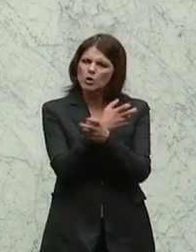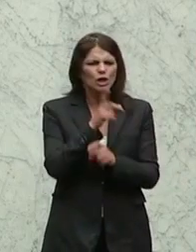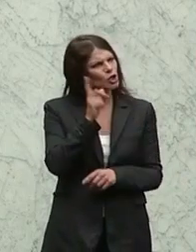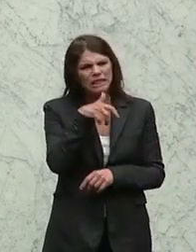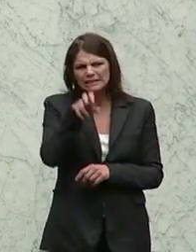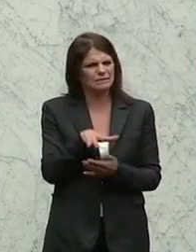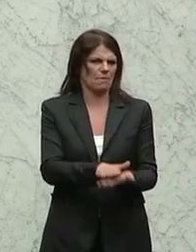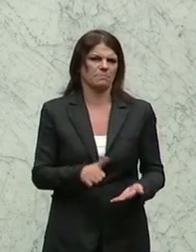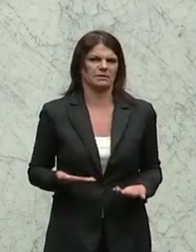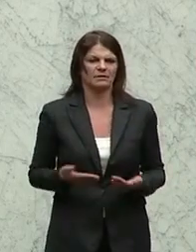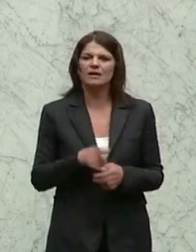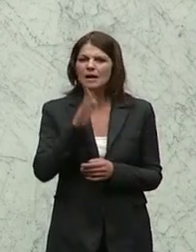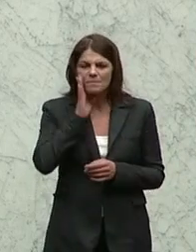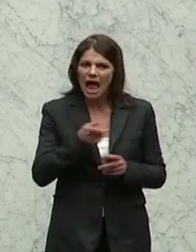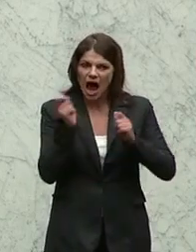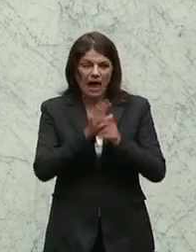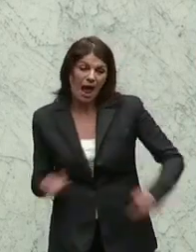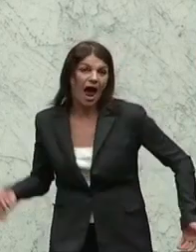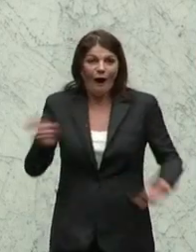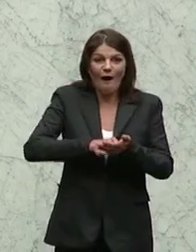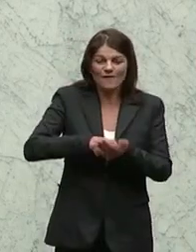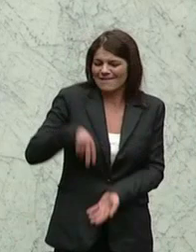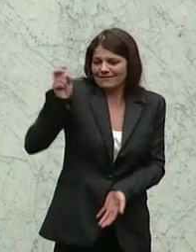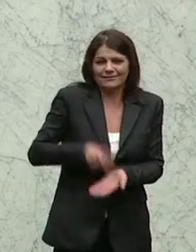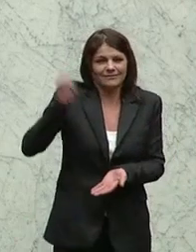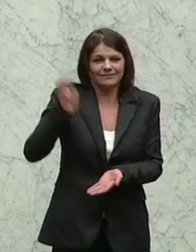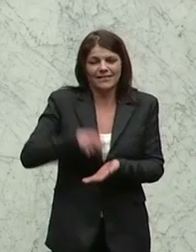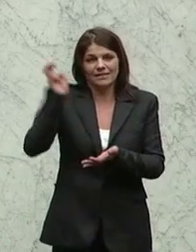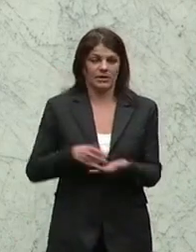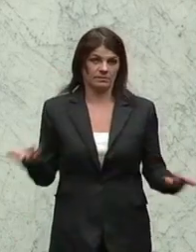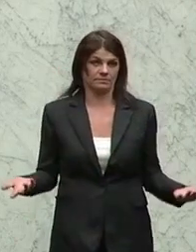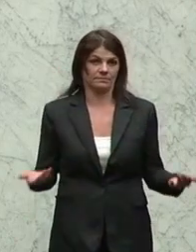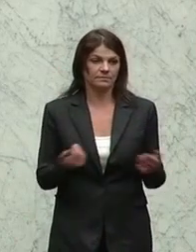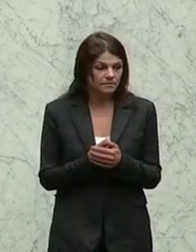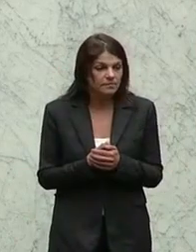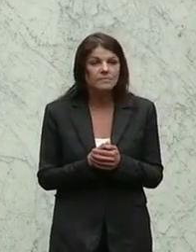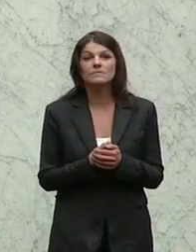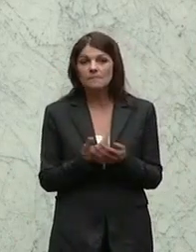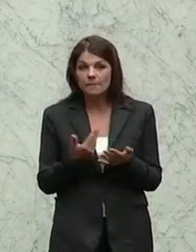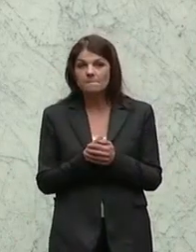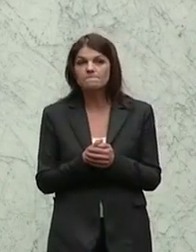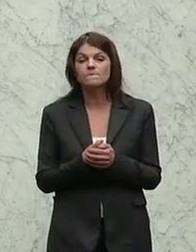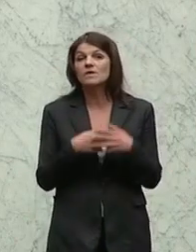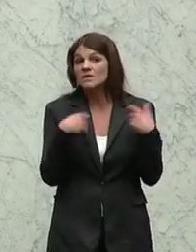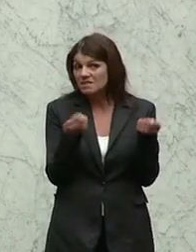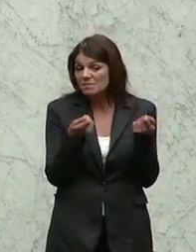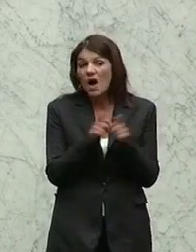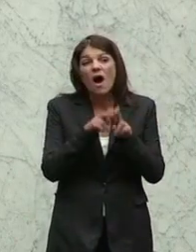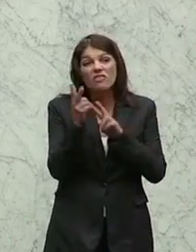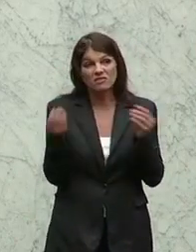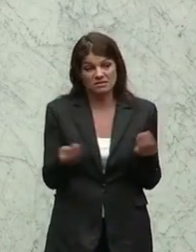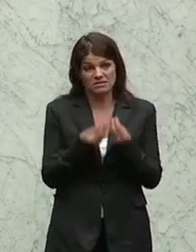sitzen bleiben, bei diesem Antrag, dass alle aufspringen und freudig zustimmen. Weil es gibt ja auch andere